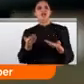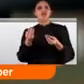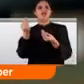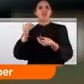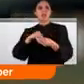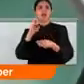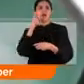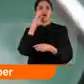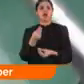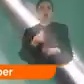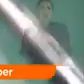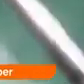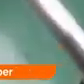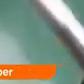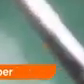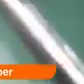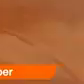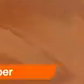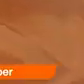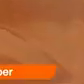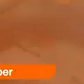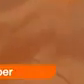raporla veriliyor. Gotas por cada espécimen ya que para.